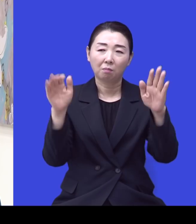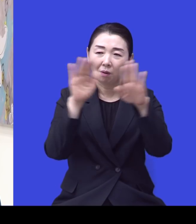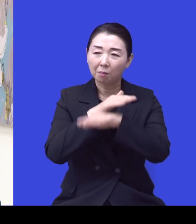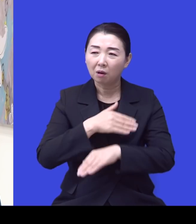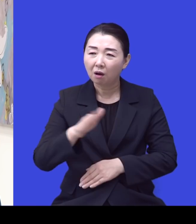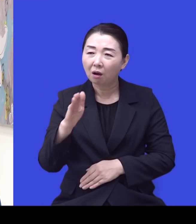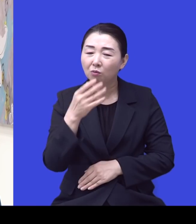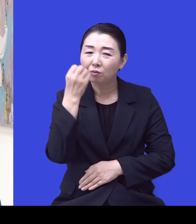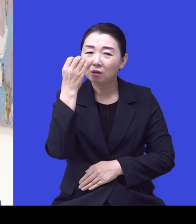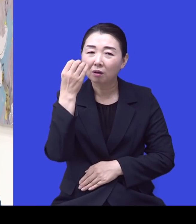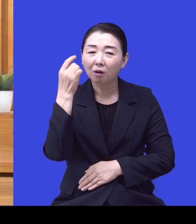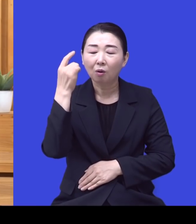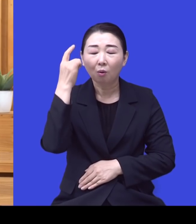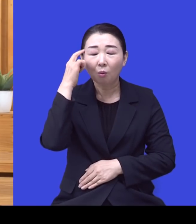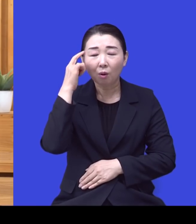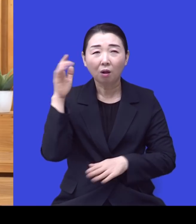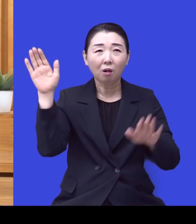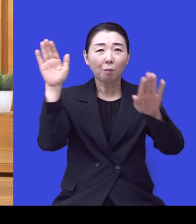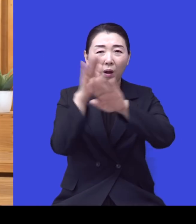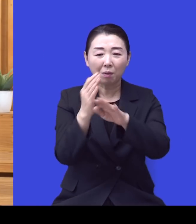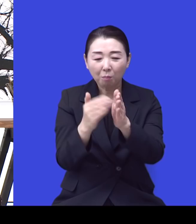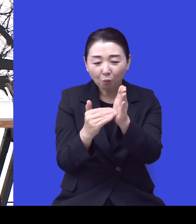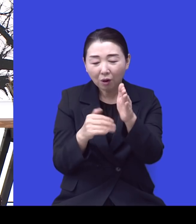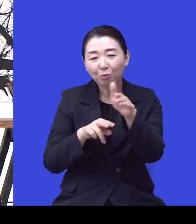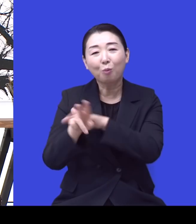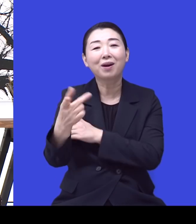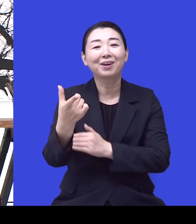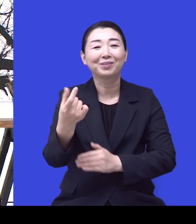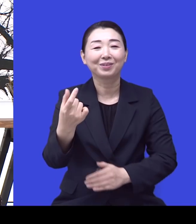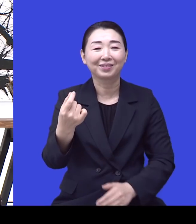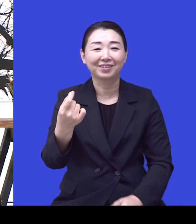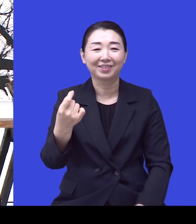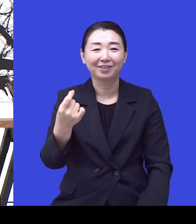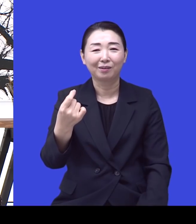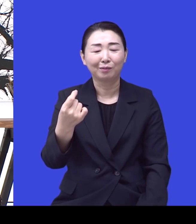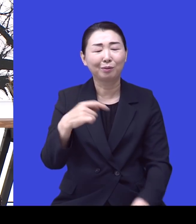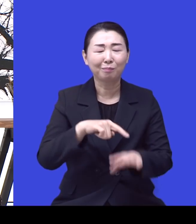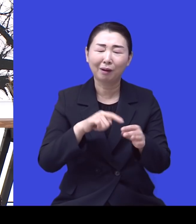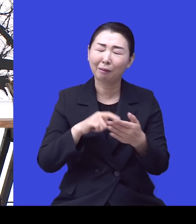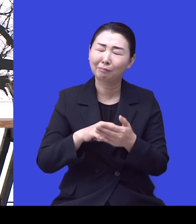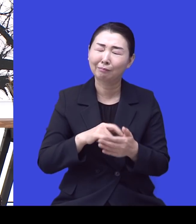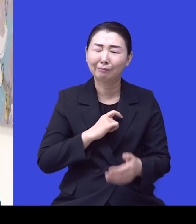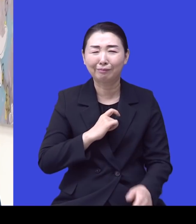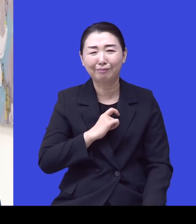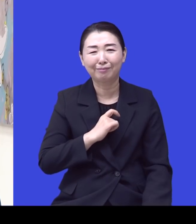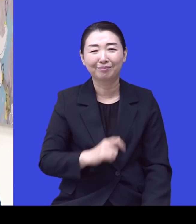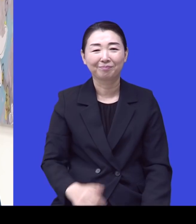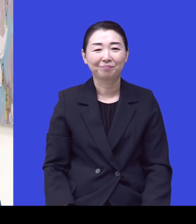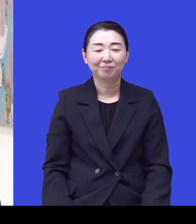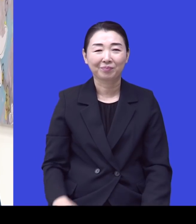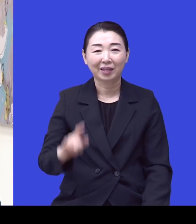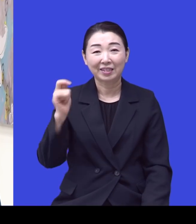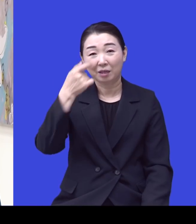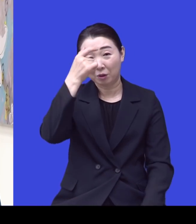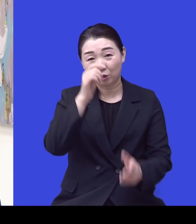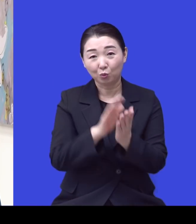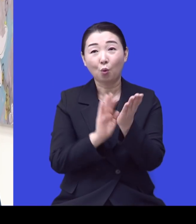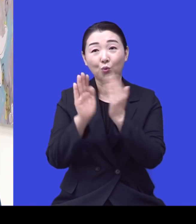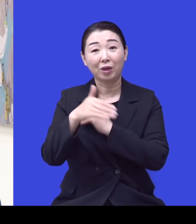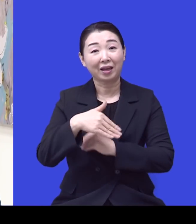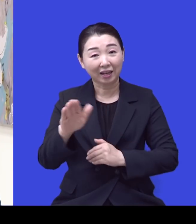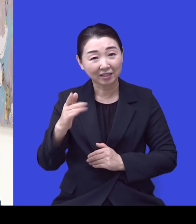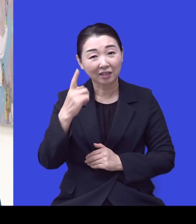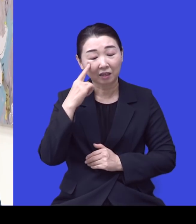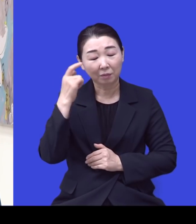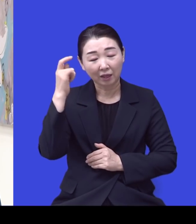가기도 그렇고 또 밤에 또 야밤에 가는 것도 야만도 주셨네. 네, 좀 마음이 그래서 그렇죠. 새벽기도 하고 가자. 예. 그래서 새벽기도를